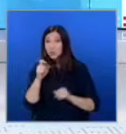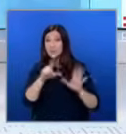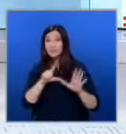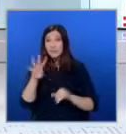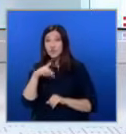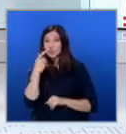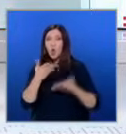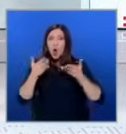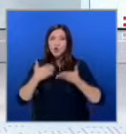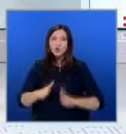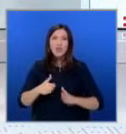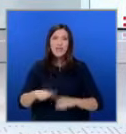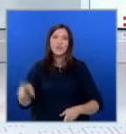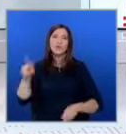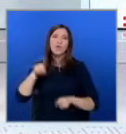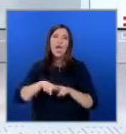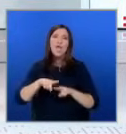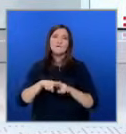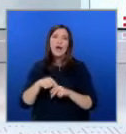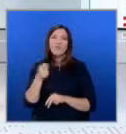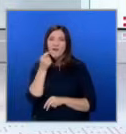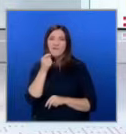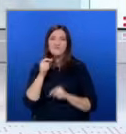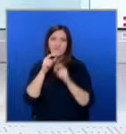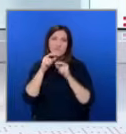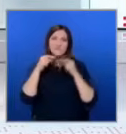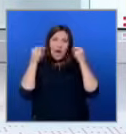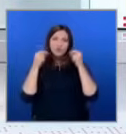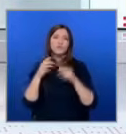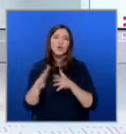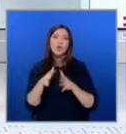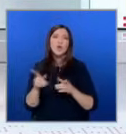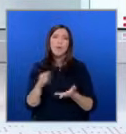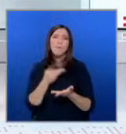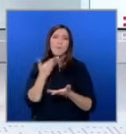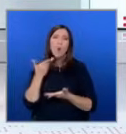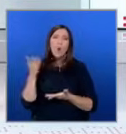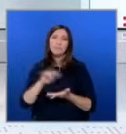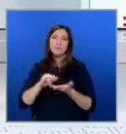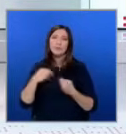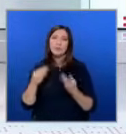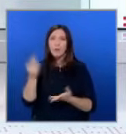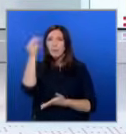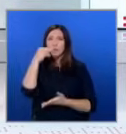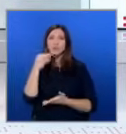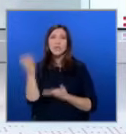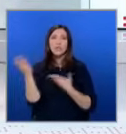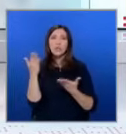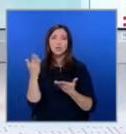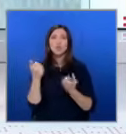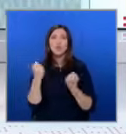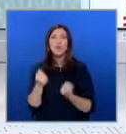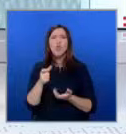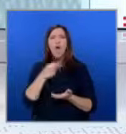174 години от рождението на Иван Вазов. Народният поет и писател е дал на българския литературен живот много стихове,